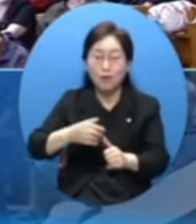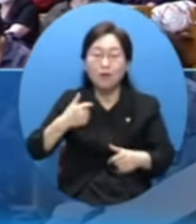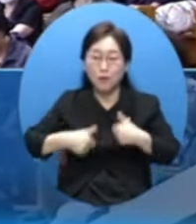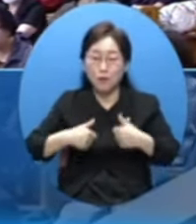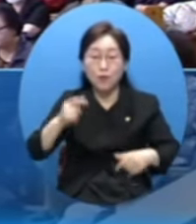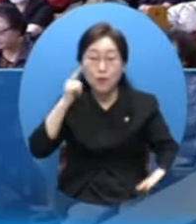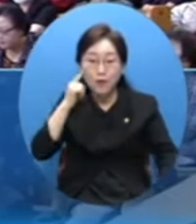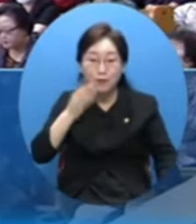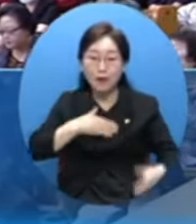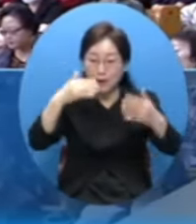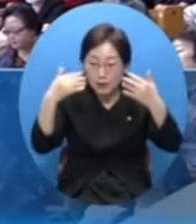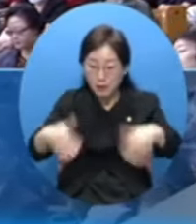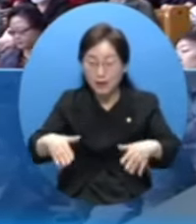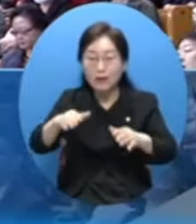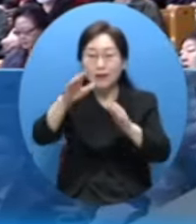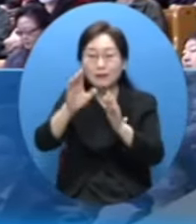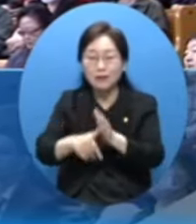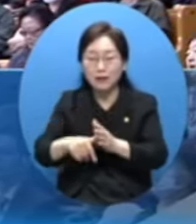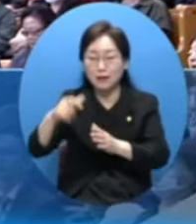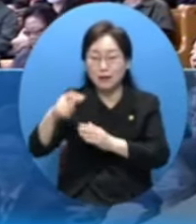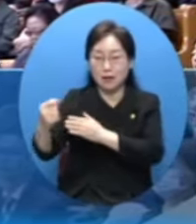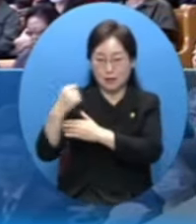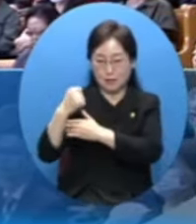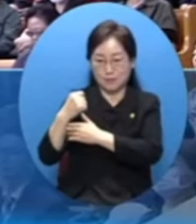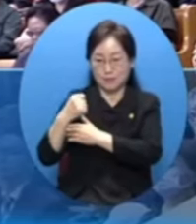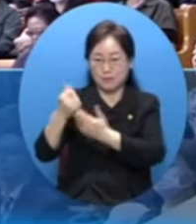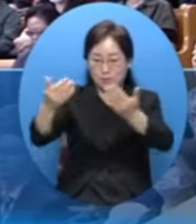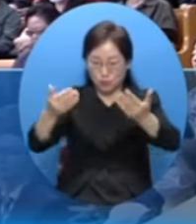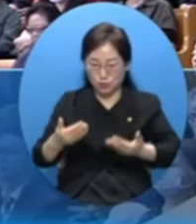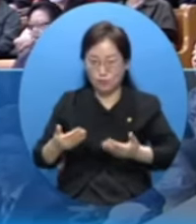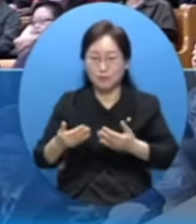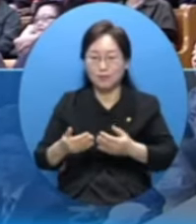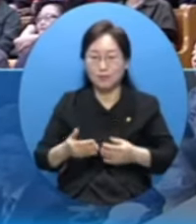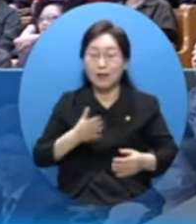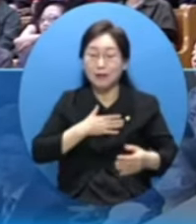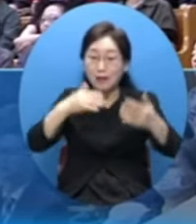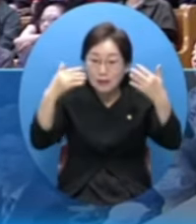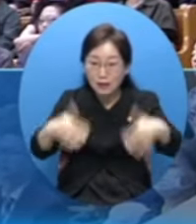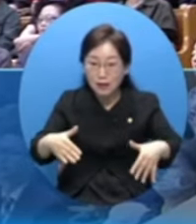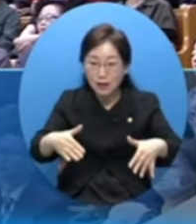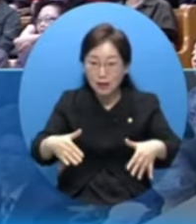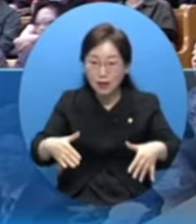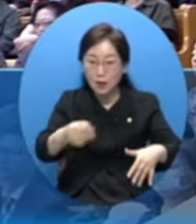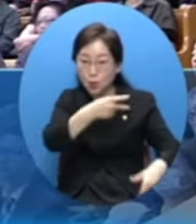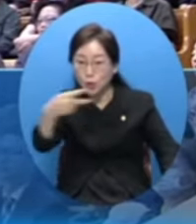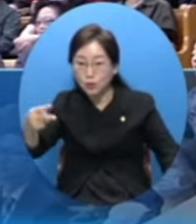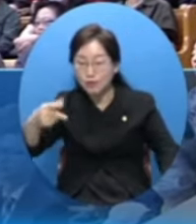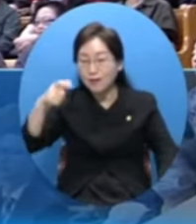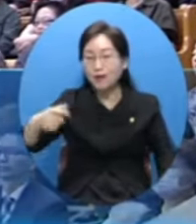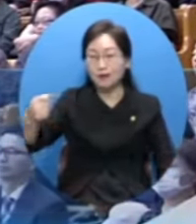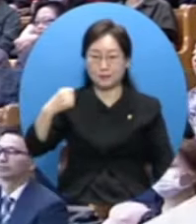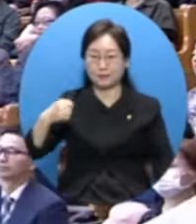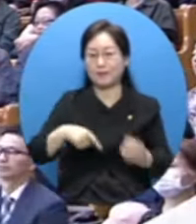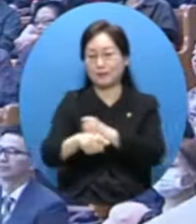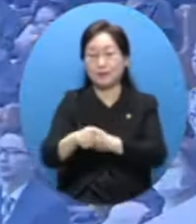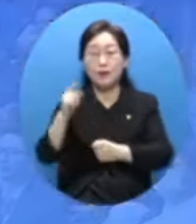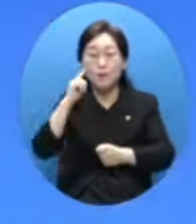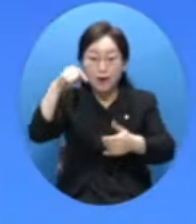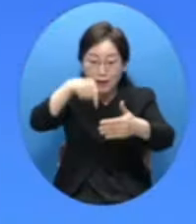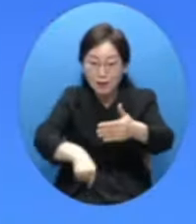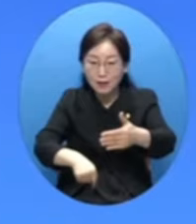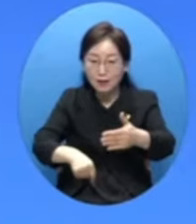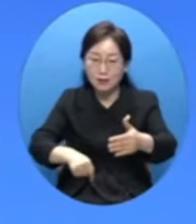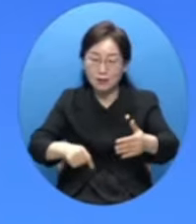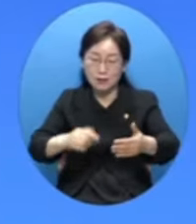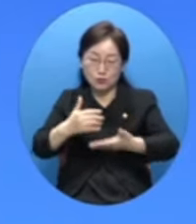약한 그때의 강함이라. 나의 약함이 곧 강함인 것입니다. 왜냐하면 내 안에 주님이